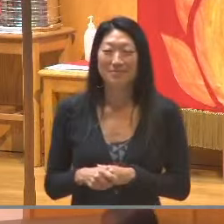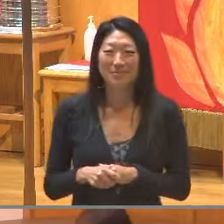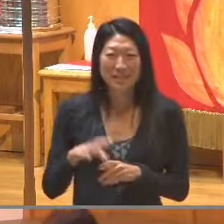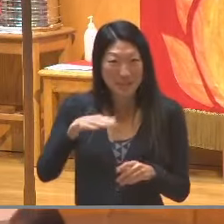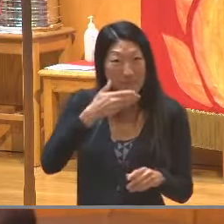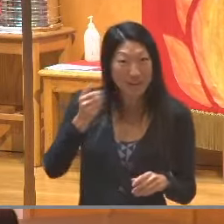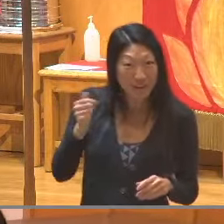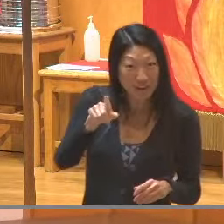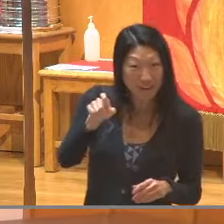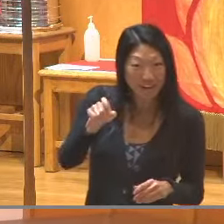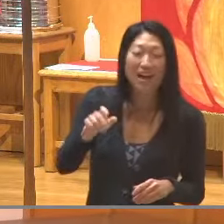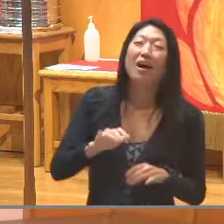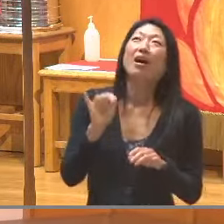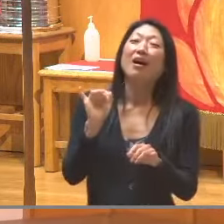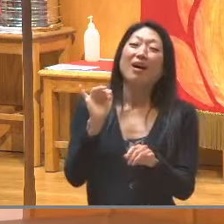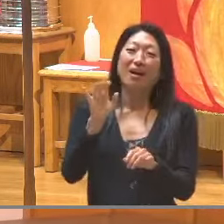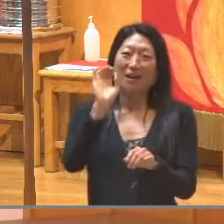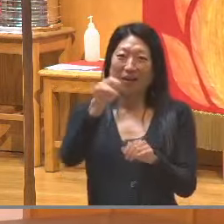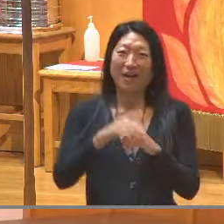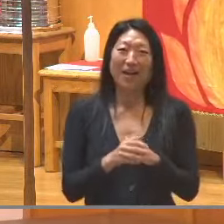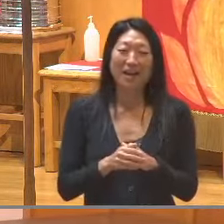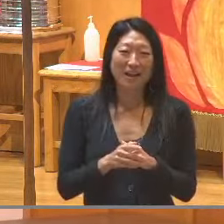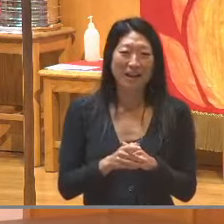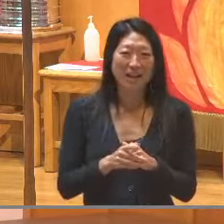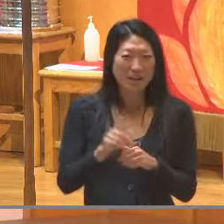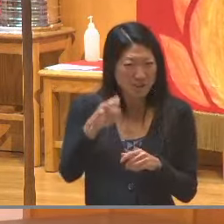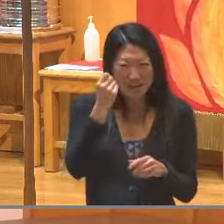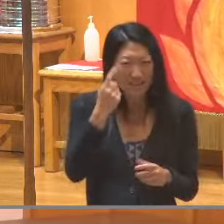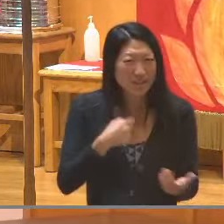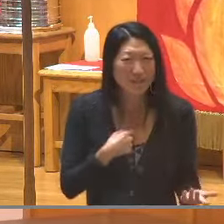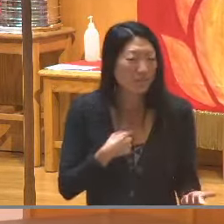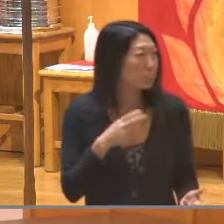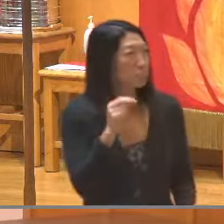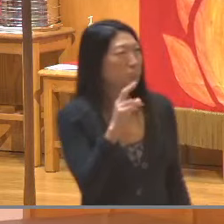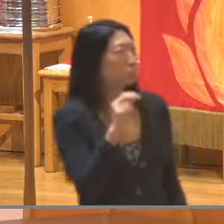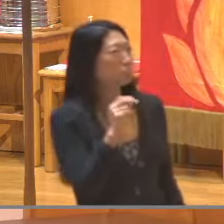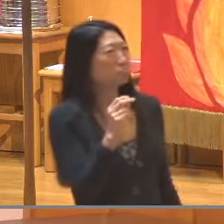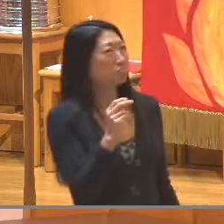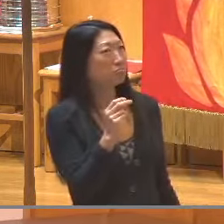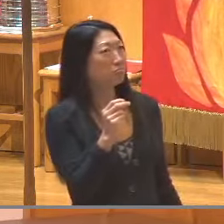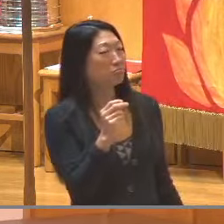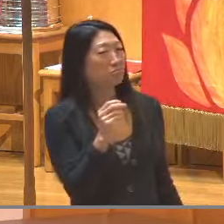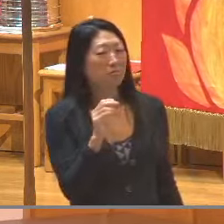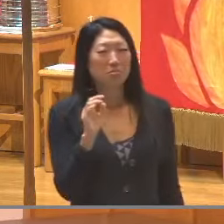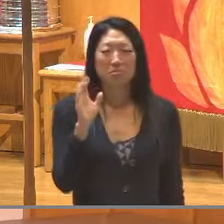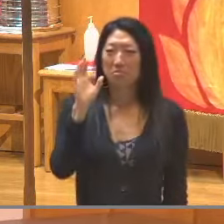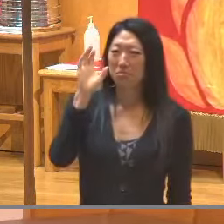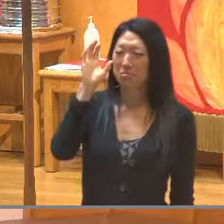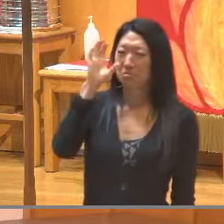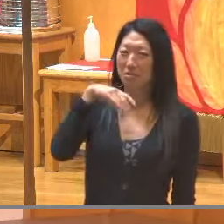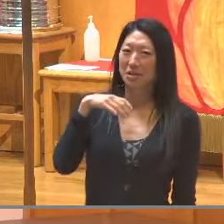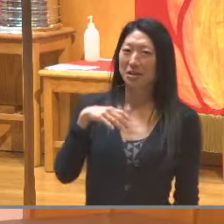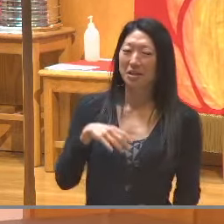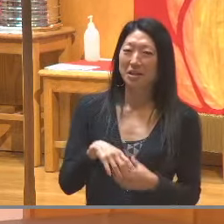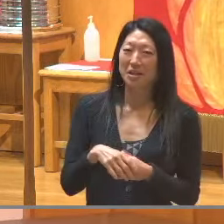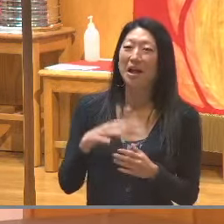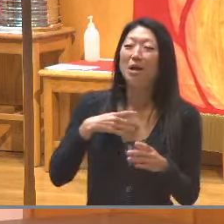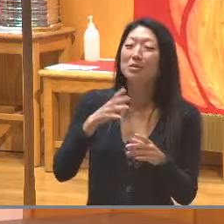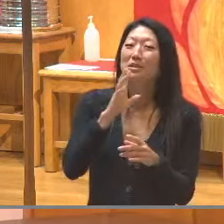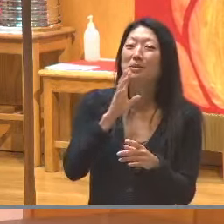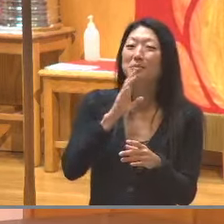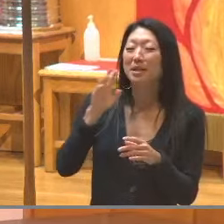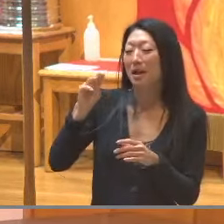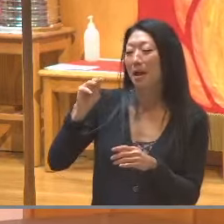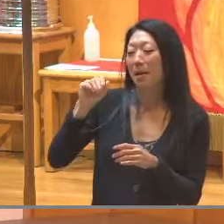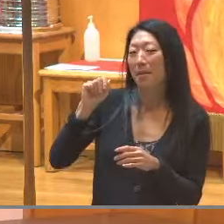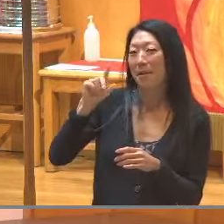better? Yes. Oh, okay. Wait, could you not understand me? No. Oh, well that's weird. I was speaking